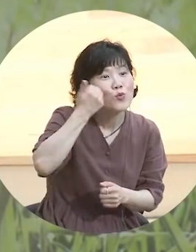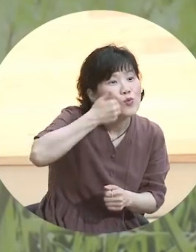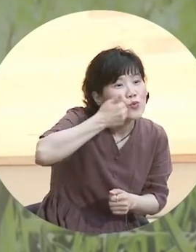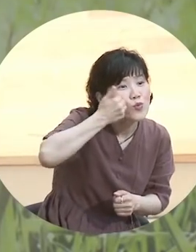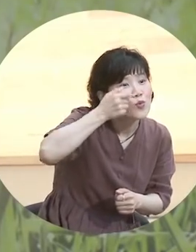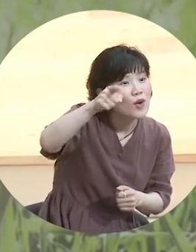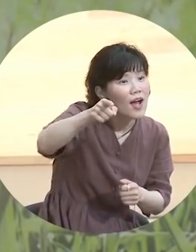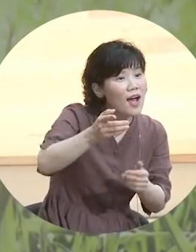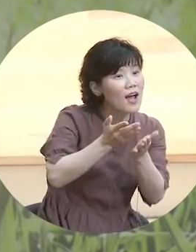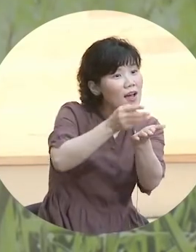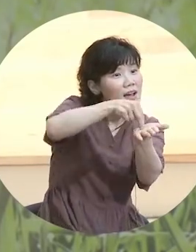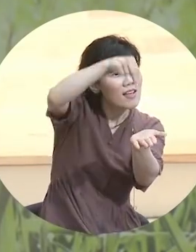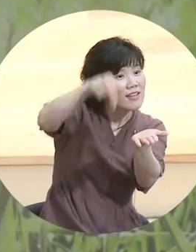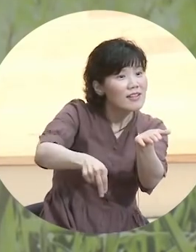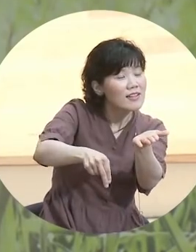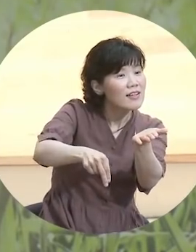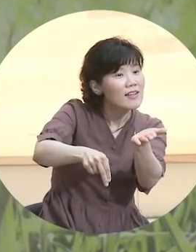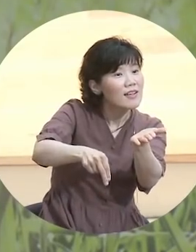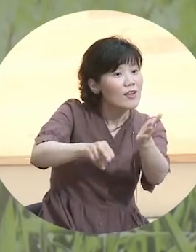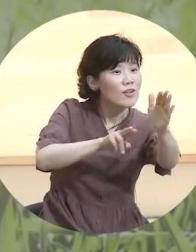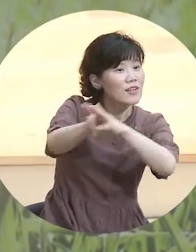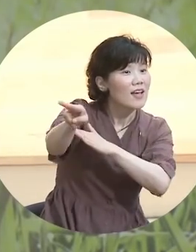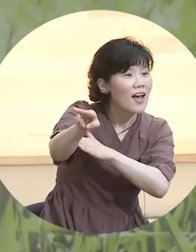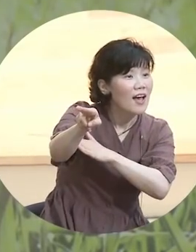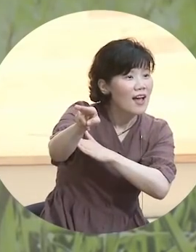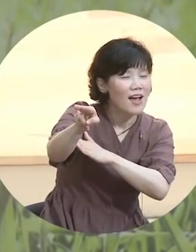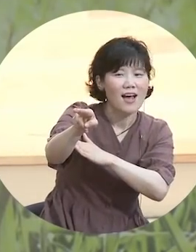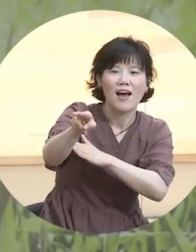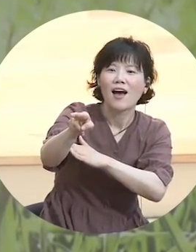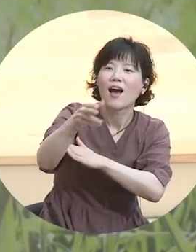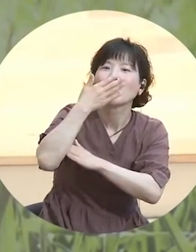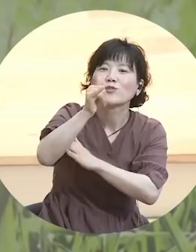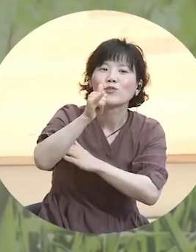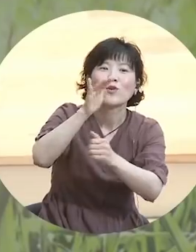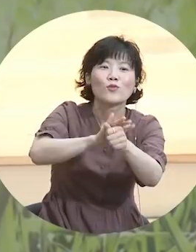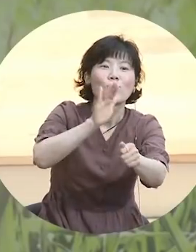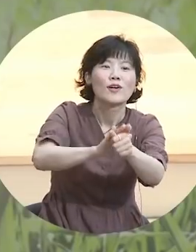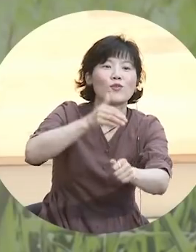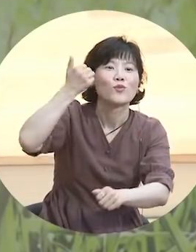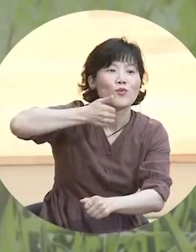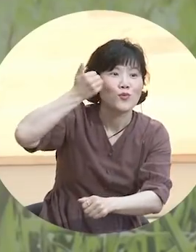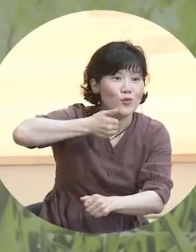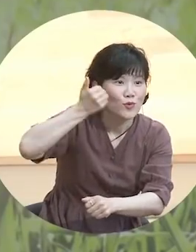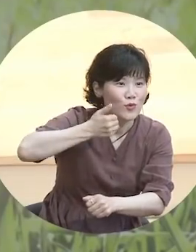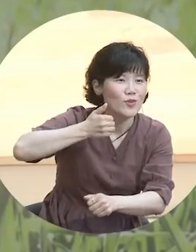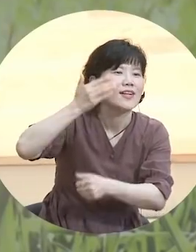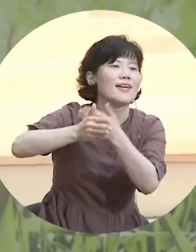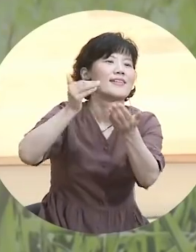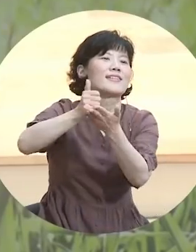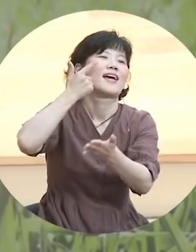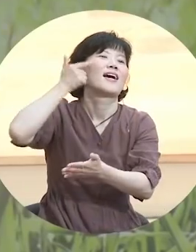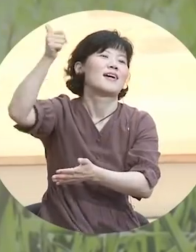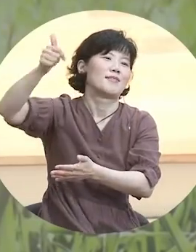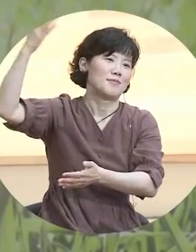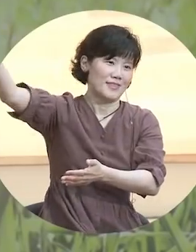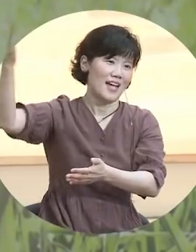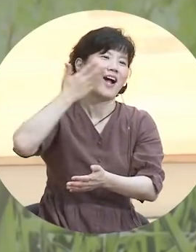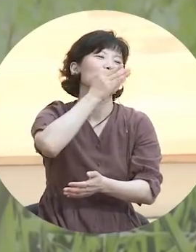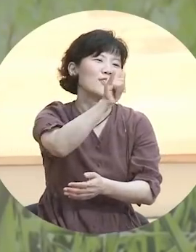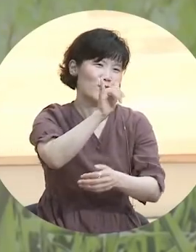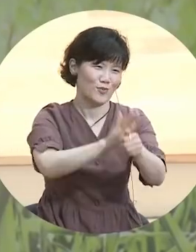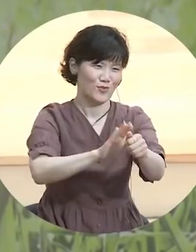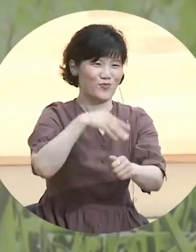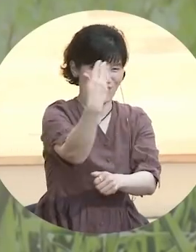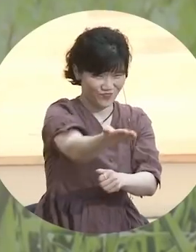누가 그 해적선에서 나오도록 탈출하도록 나올 수 있도록 하실 수 있는가? 하나님 아버지께서 그렇게 하실 수